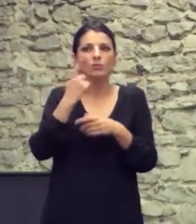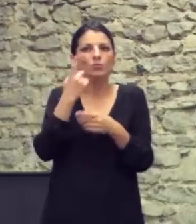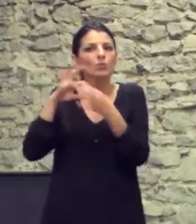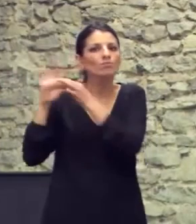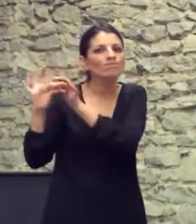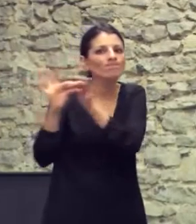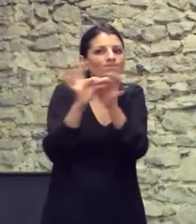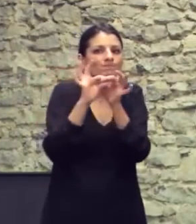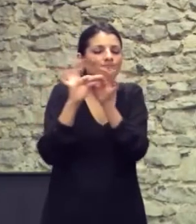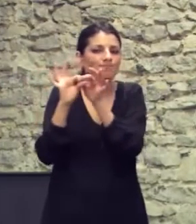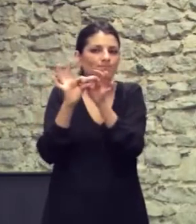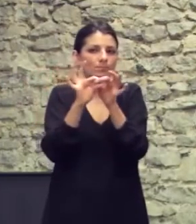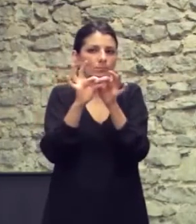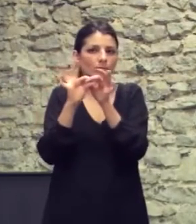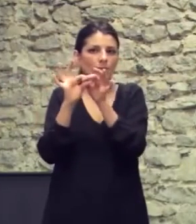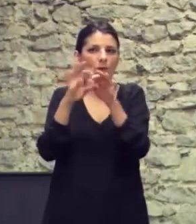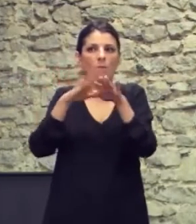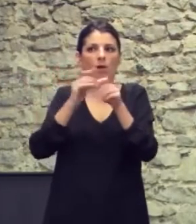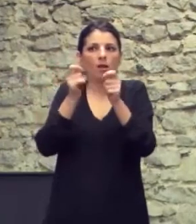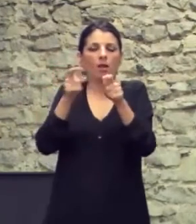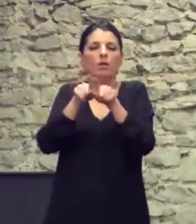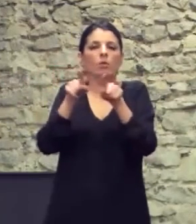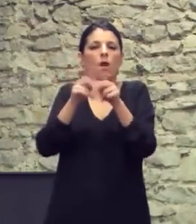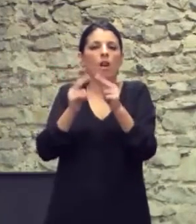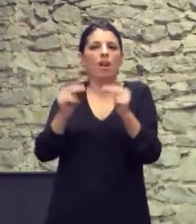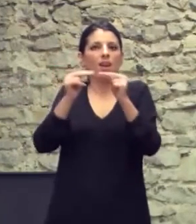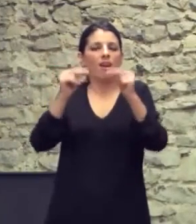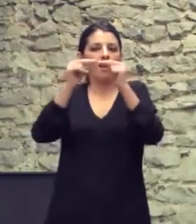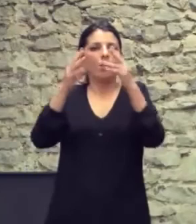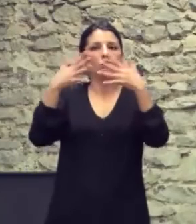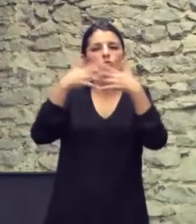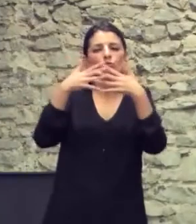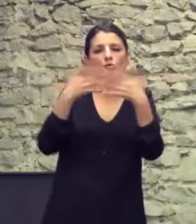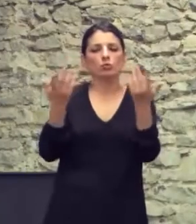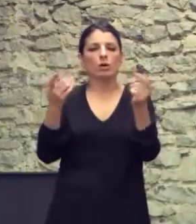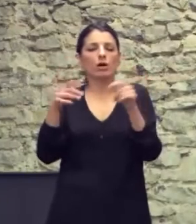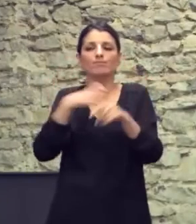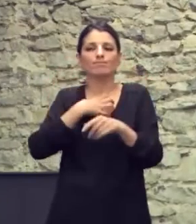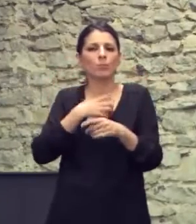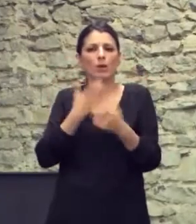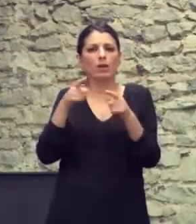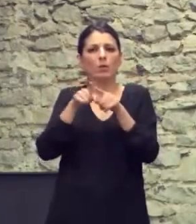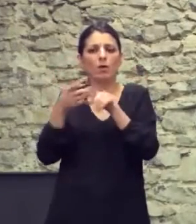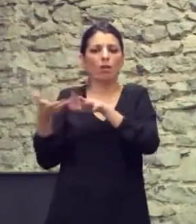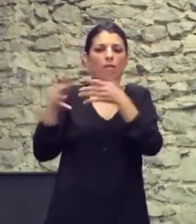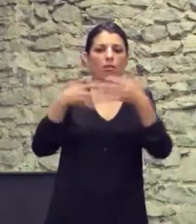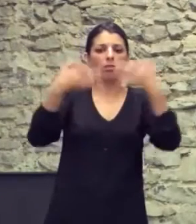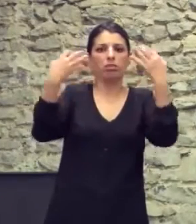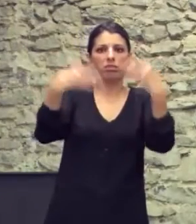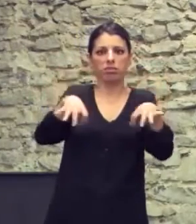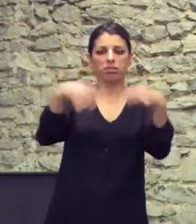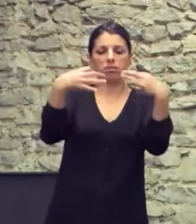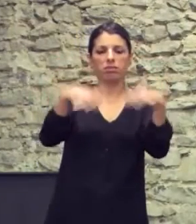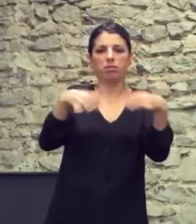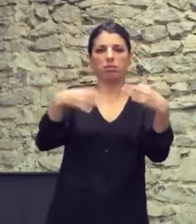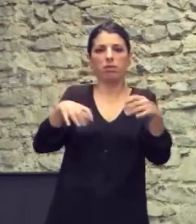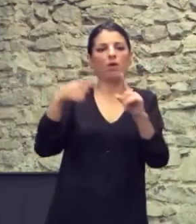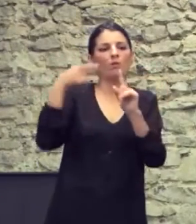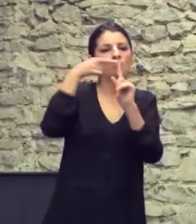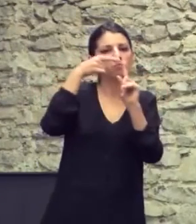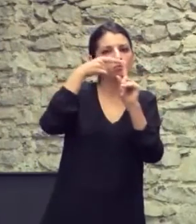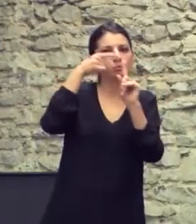hain errez kategorizatzen eta ez dena hain errez simplifikatzen gehi zara horregaitik bullying mota